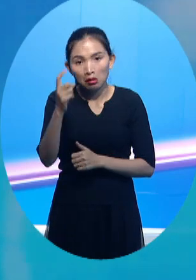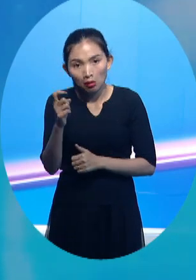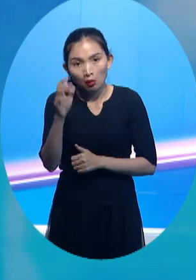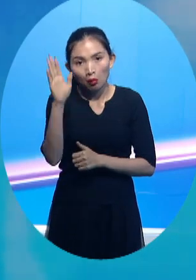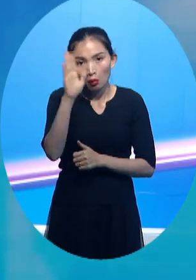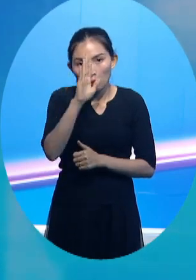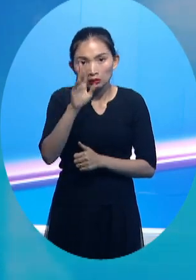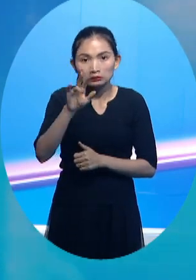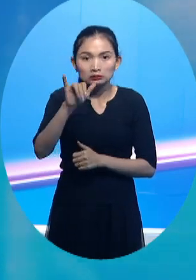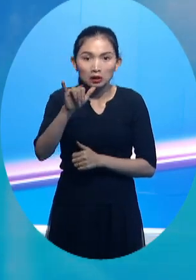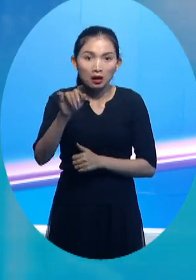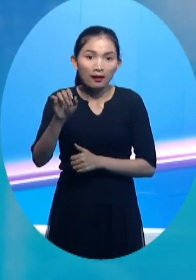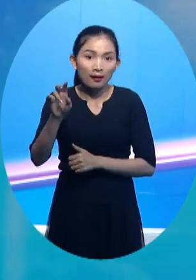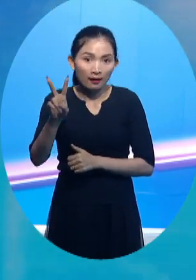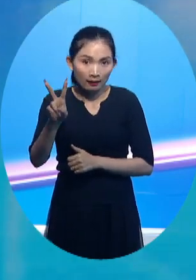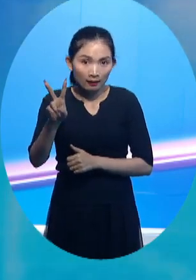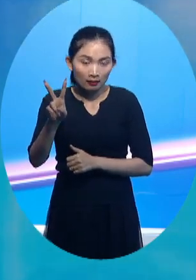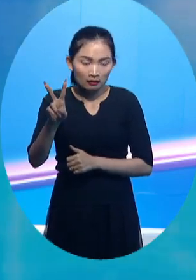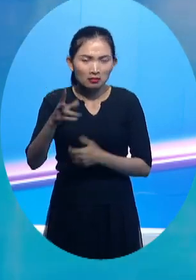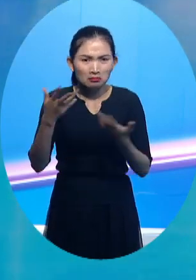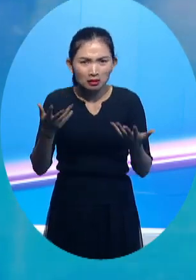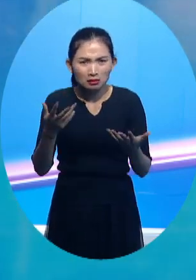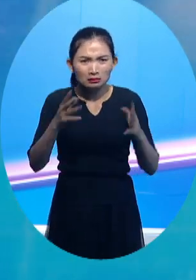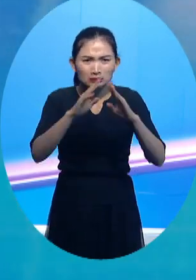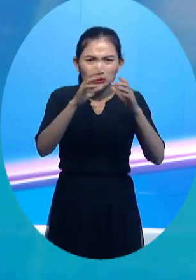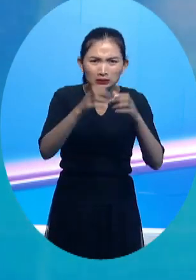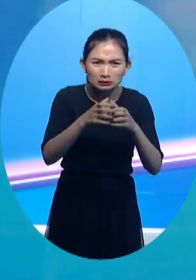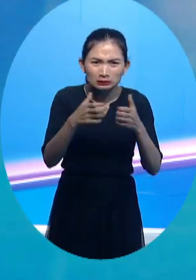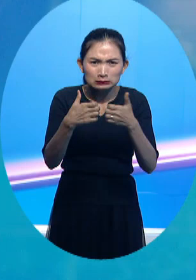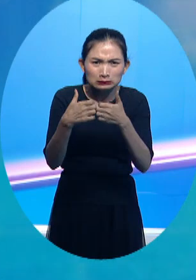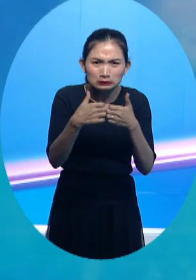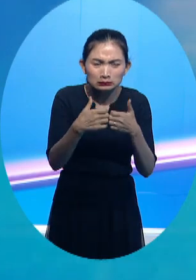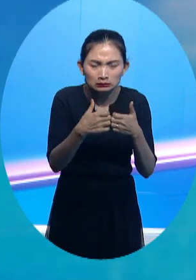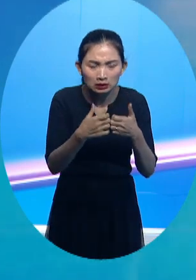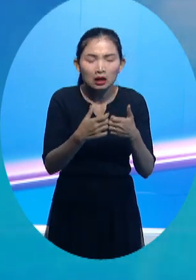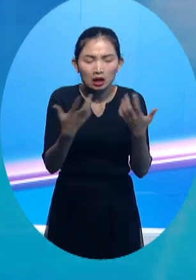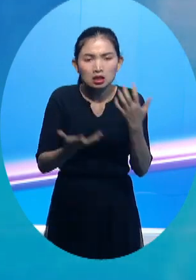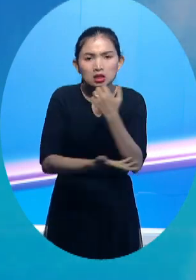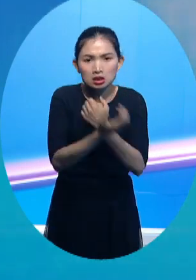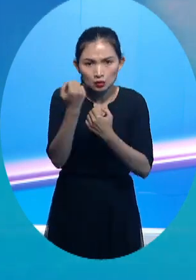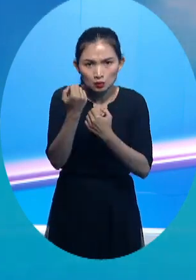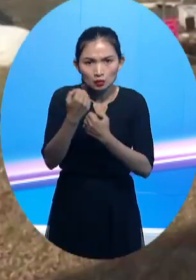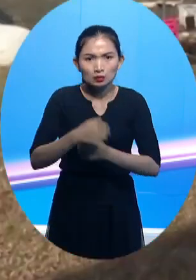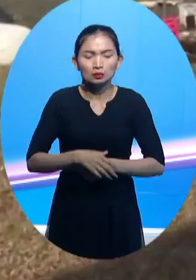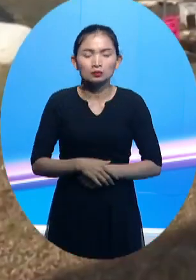ngũ cứu hộ vẫn đang phải tìm cách tiếp cận các hộ gia đình bị mắc kẹt trong thời tiết lạnh buốc ở khu vực ven